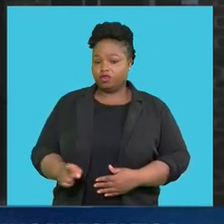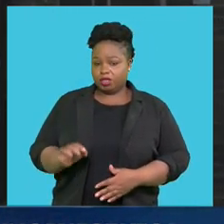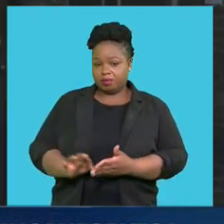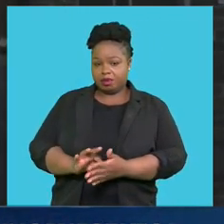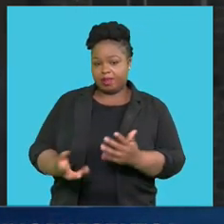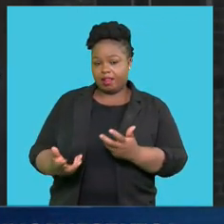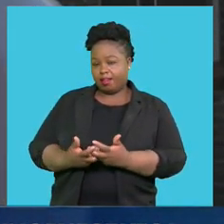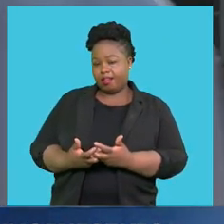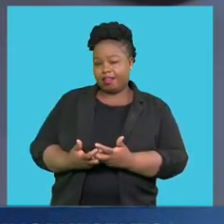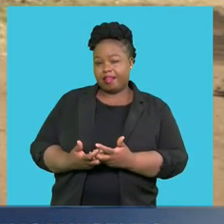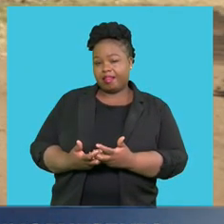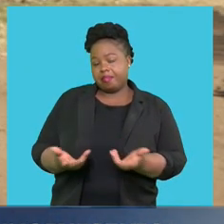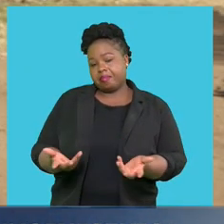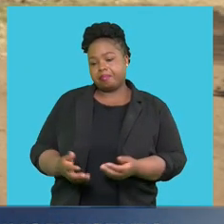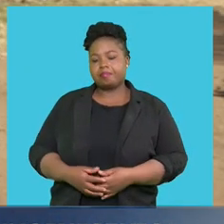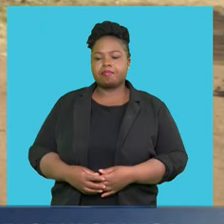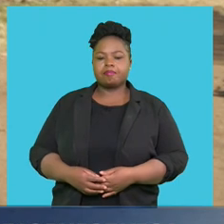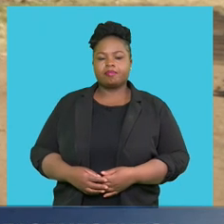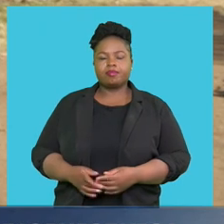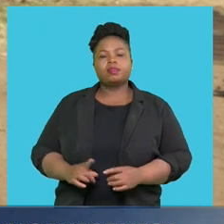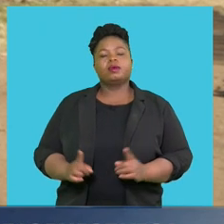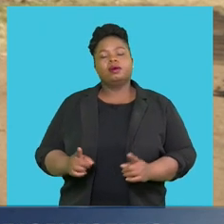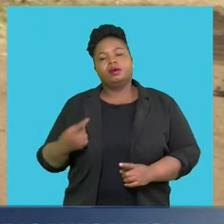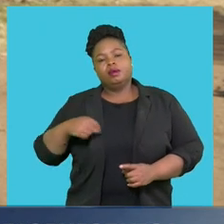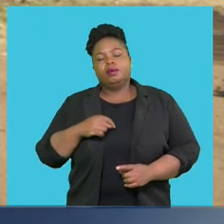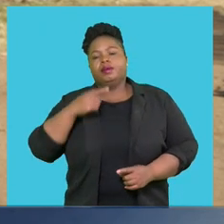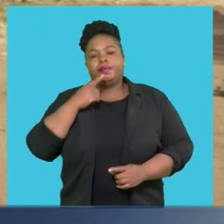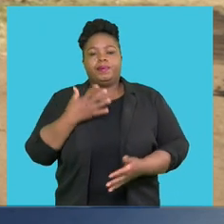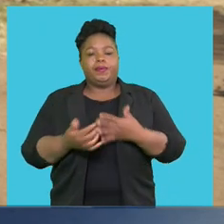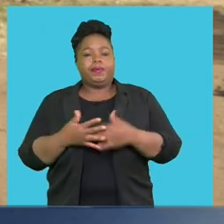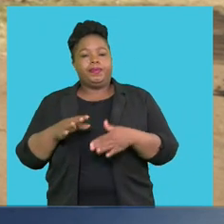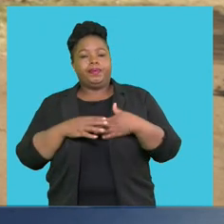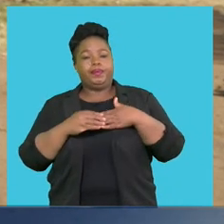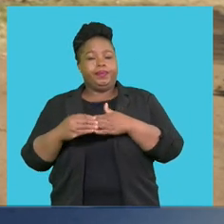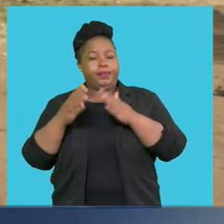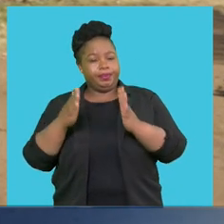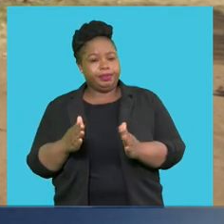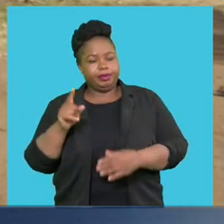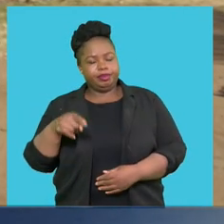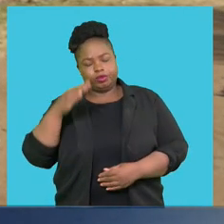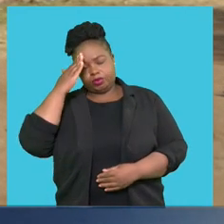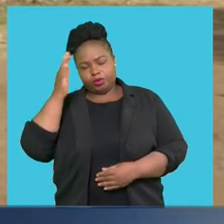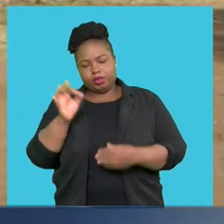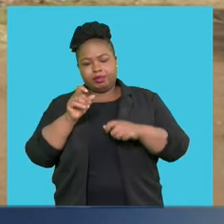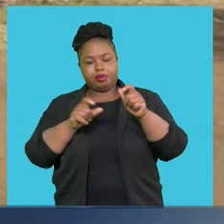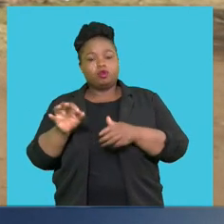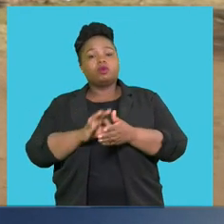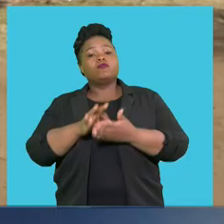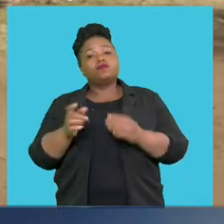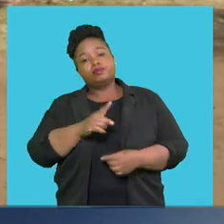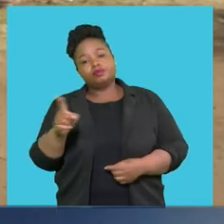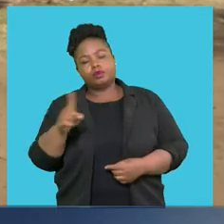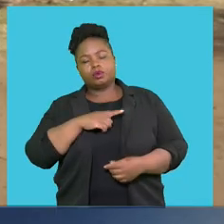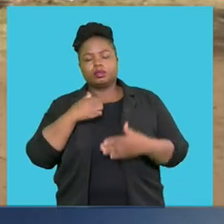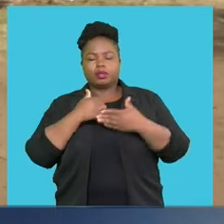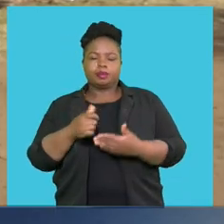abayifunayo nebebeyivotela yini kodwa siyenxusa ukuthi noma ubani ozophatha azi ukuthi uvotelwa abantu ngoba kufuneka ukuthi